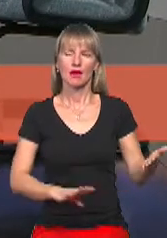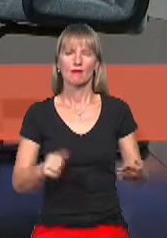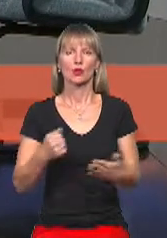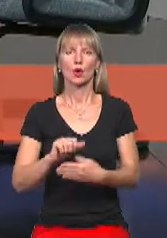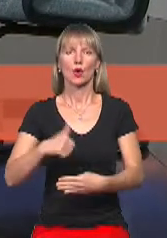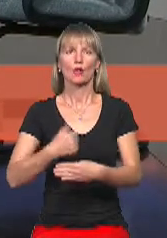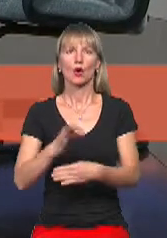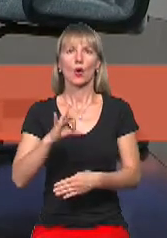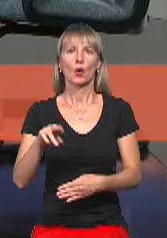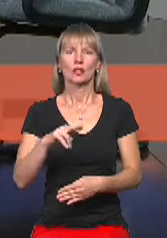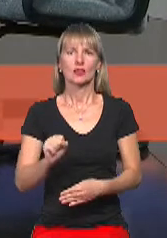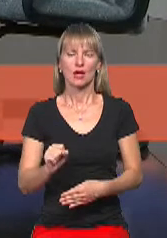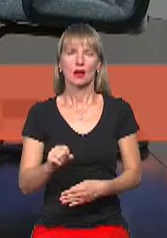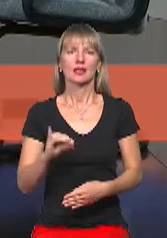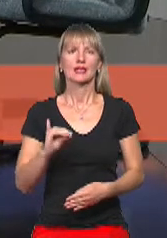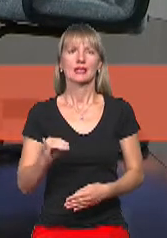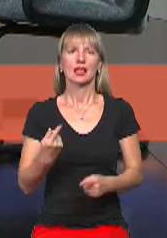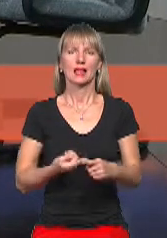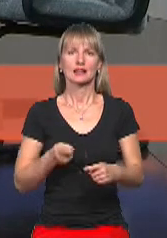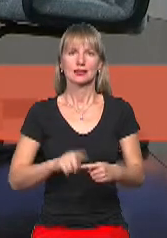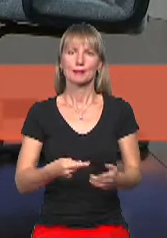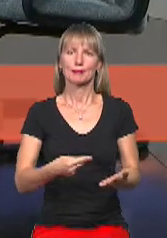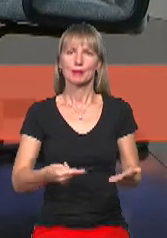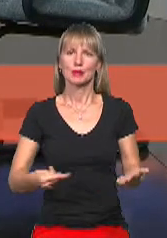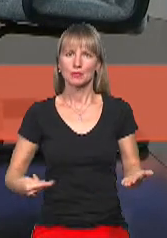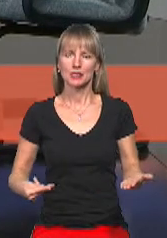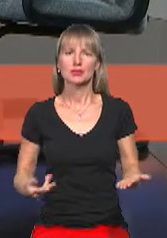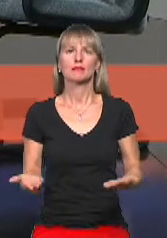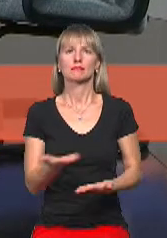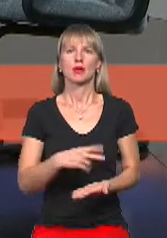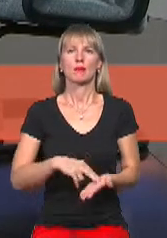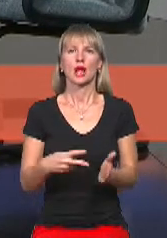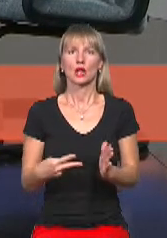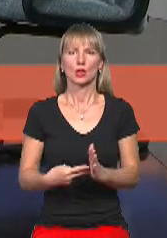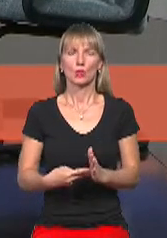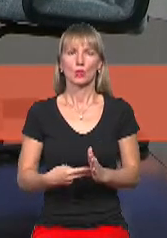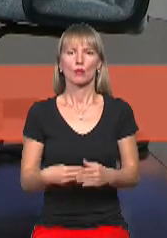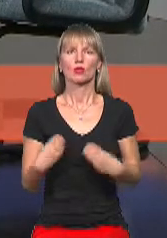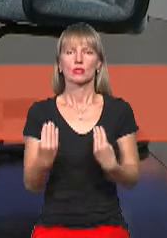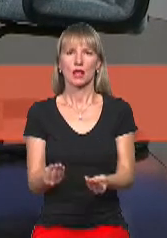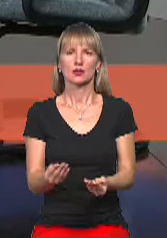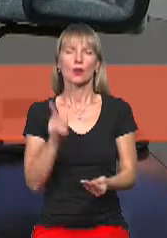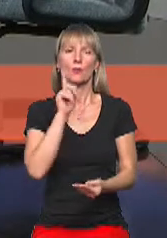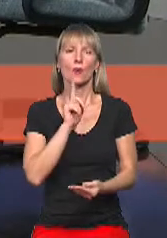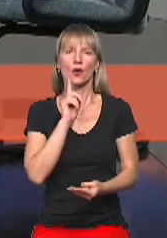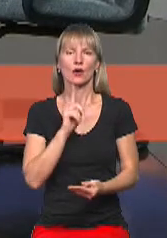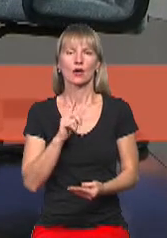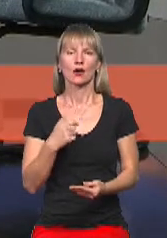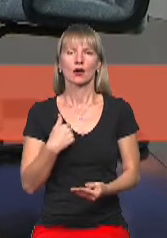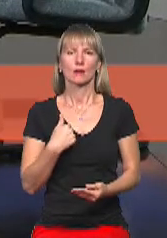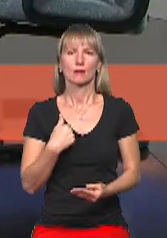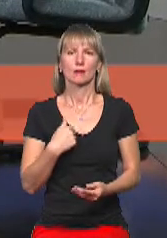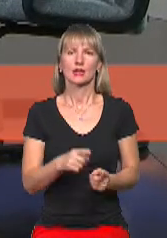голови ОДА. І, до речі, ці підписи ми плануємо вручити. Ми поки що ще збір